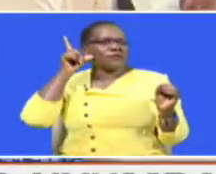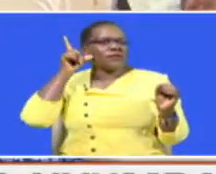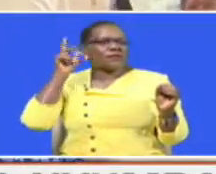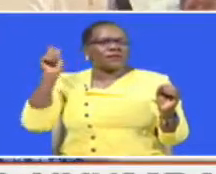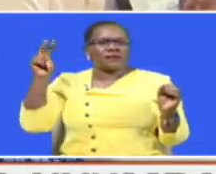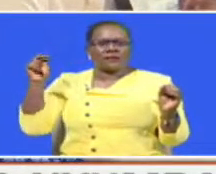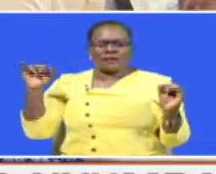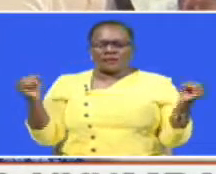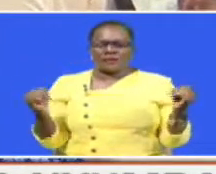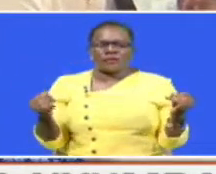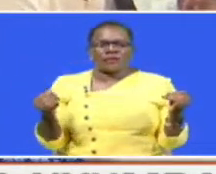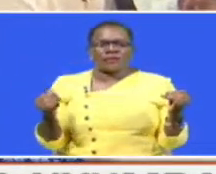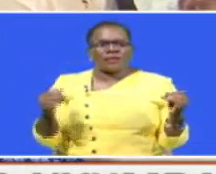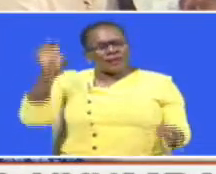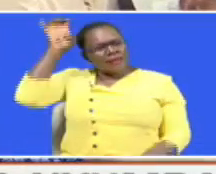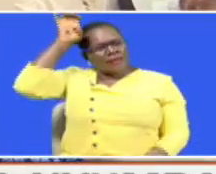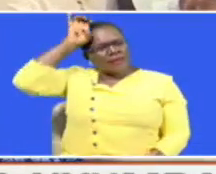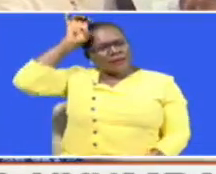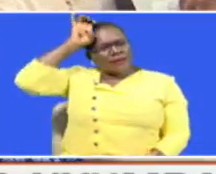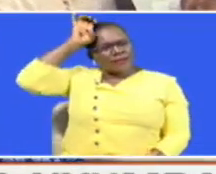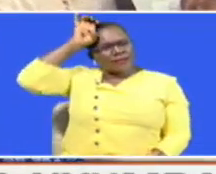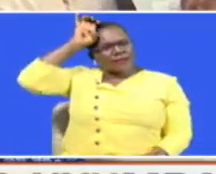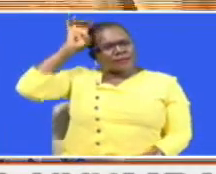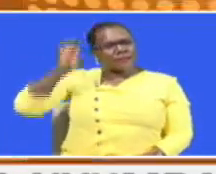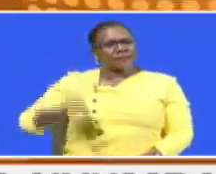KT News katika kaunti ya Singisho.